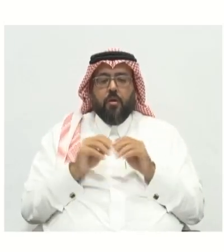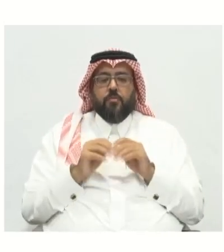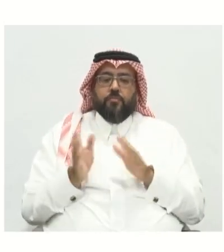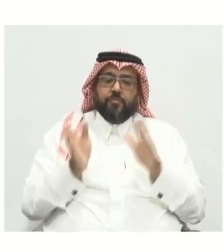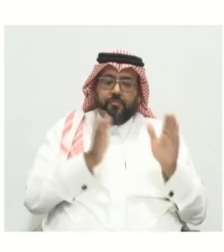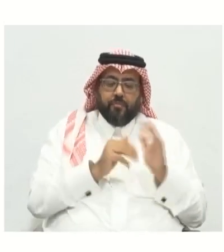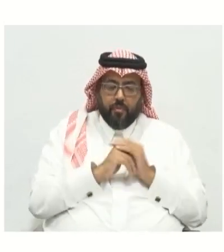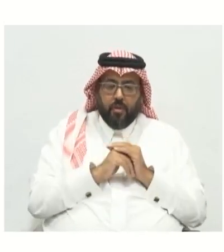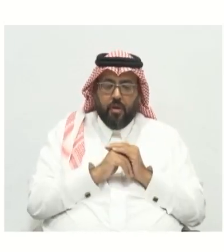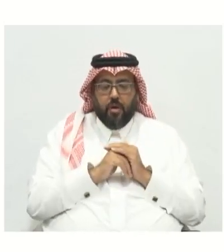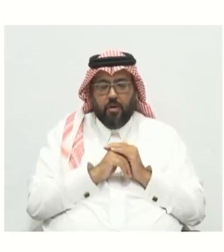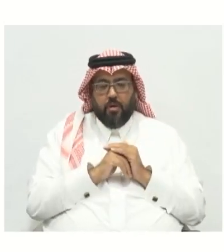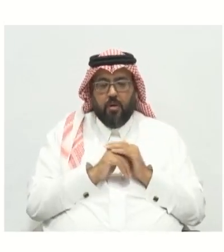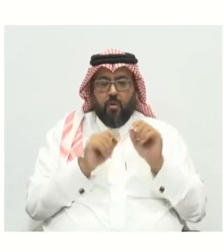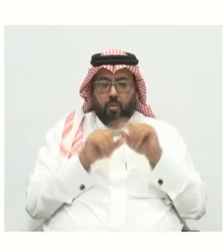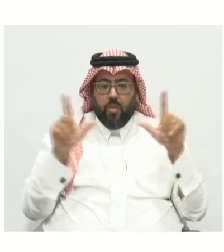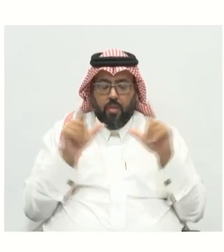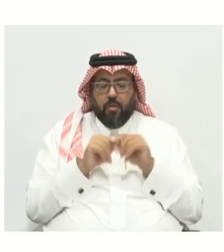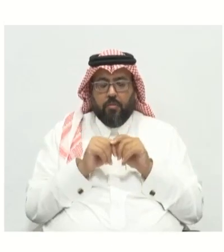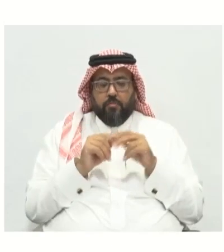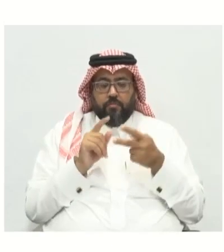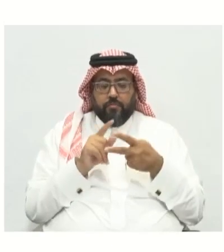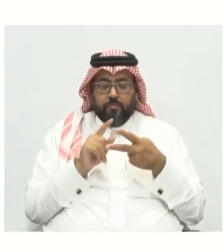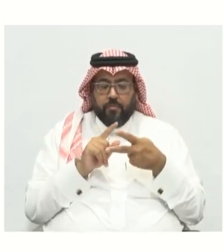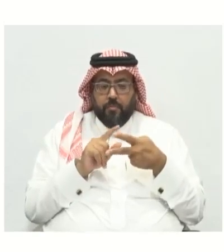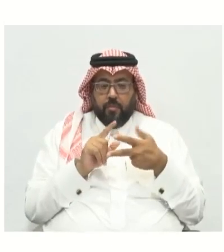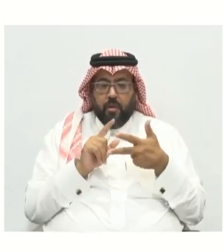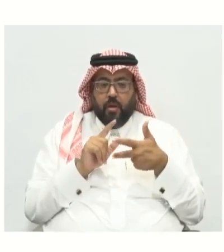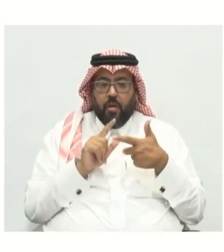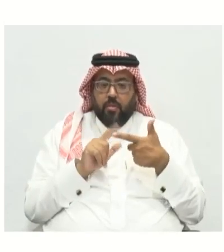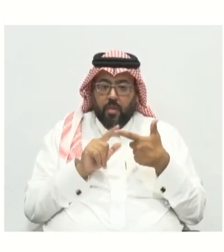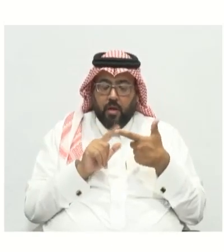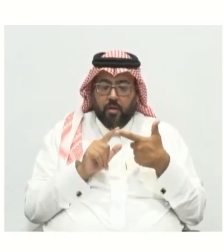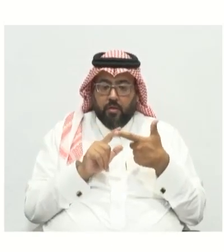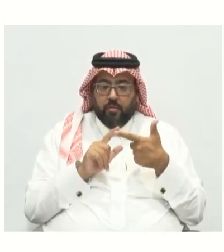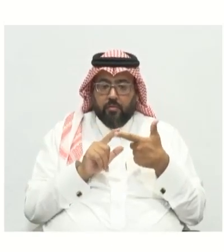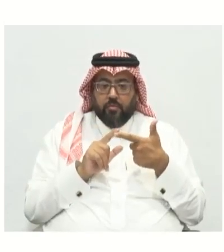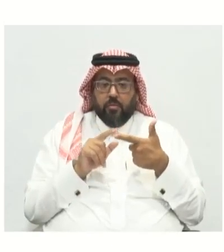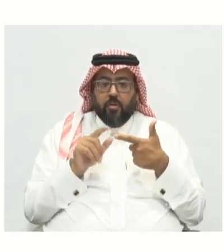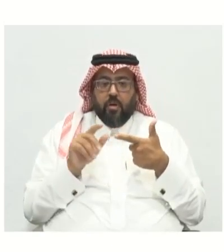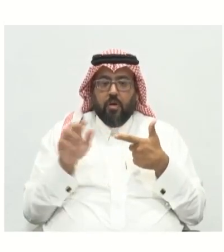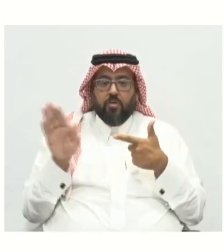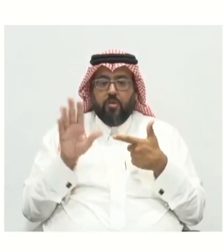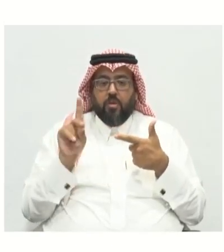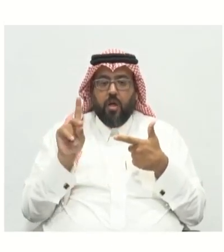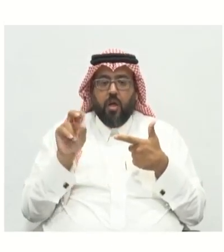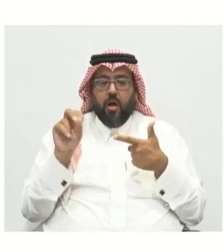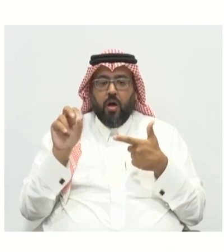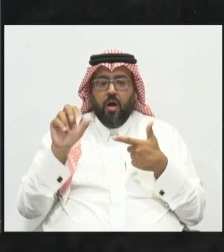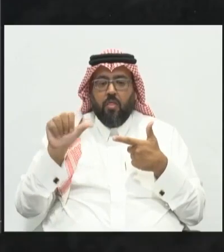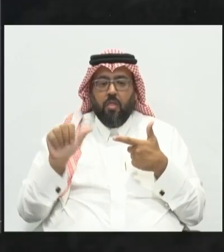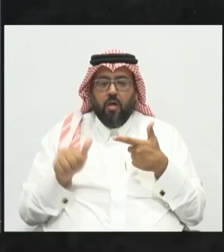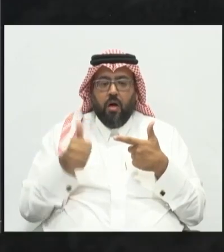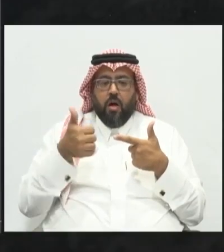والتنميه كذلك نبين الان النوع الثاني من السلطه سلطات وهي السلطه القضائيه هذه